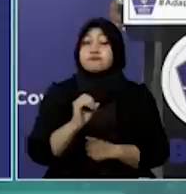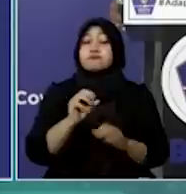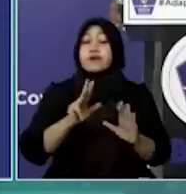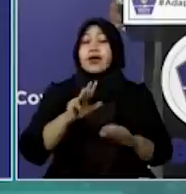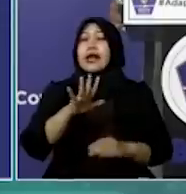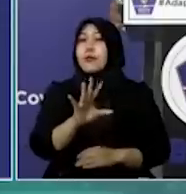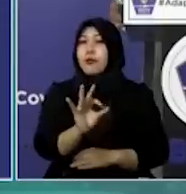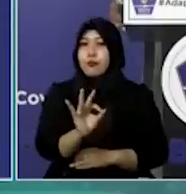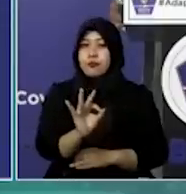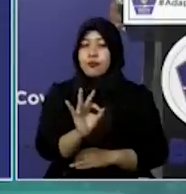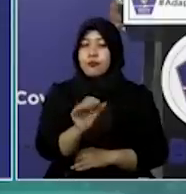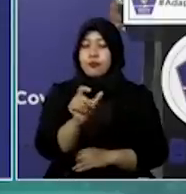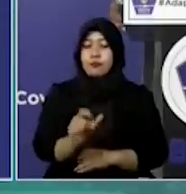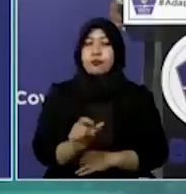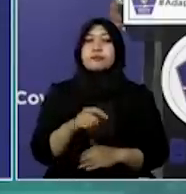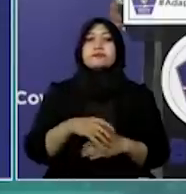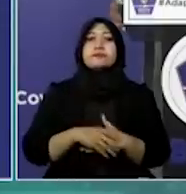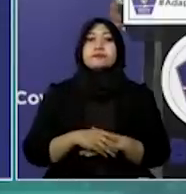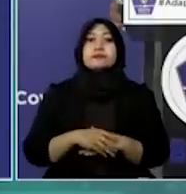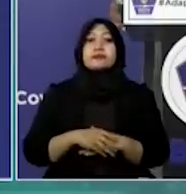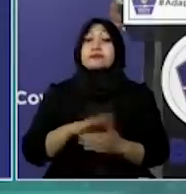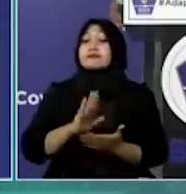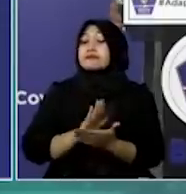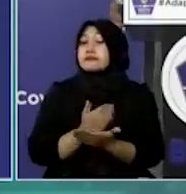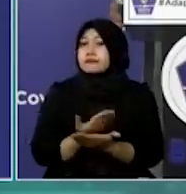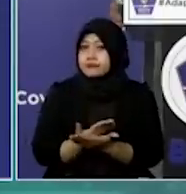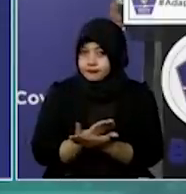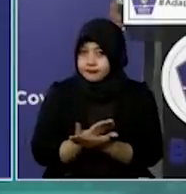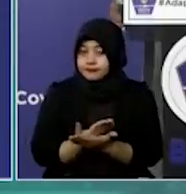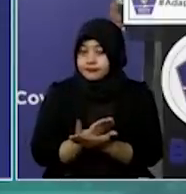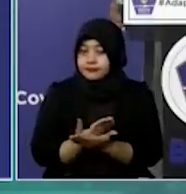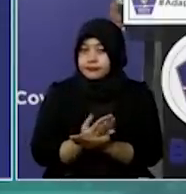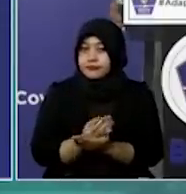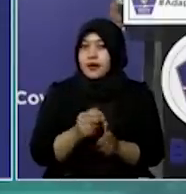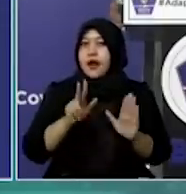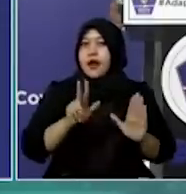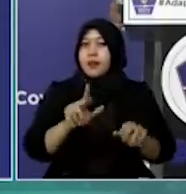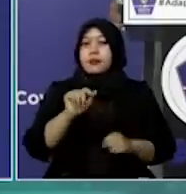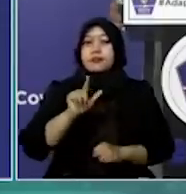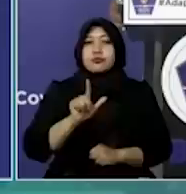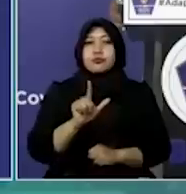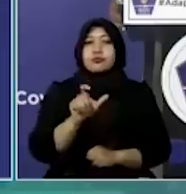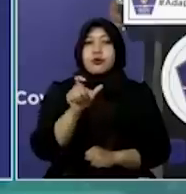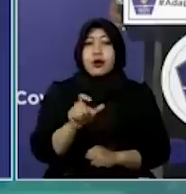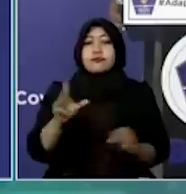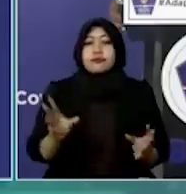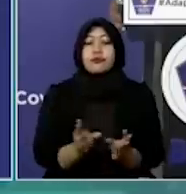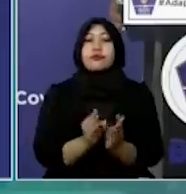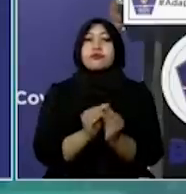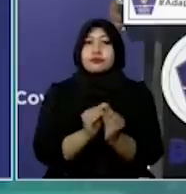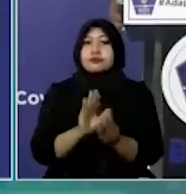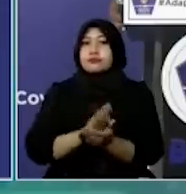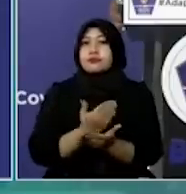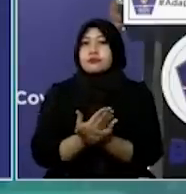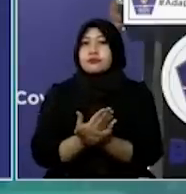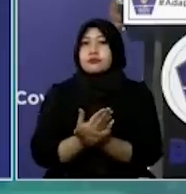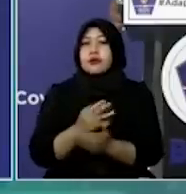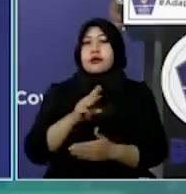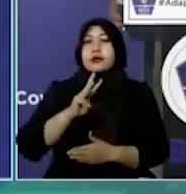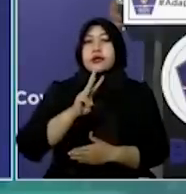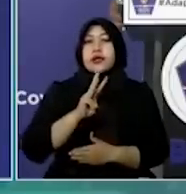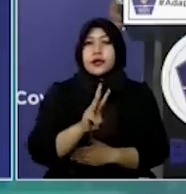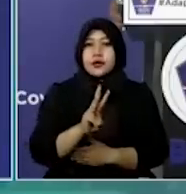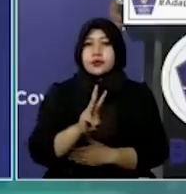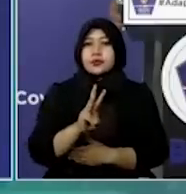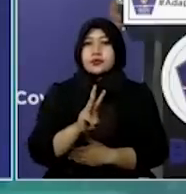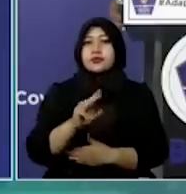9050 Hai kasus meninggal 87 orang sehingga total meninggal jadi